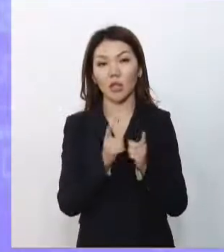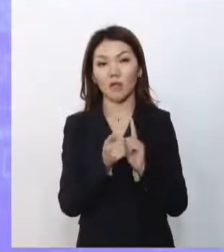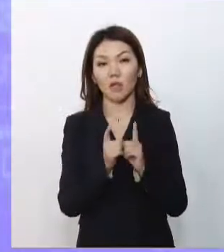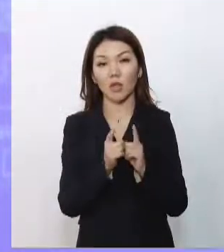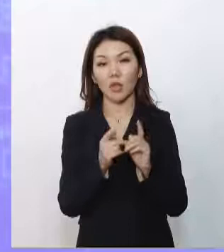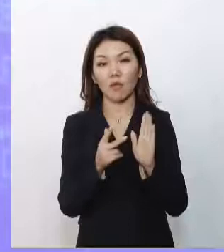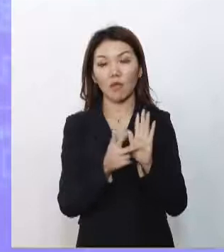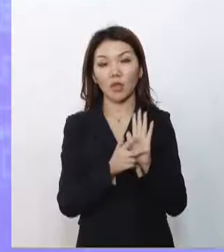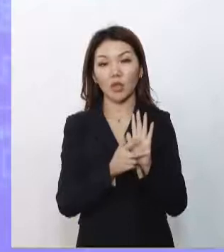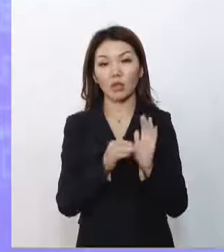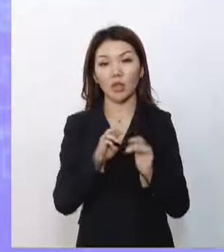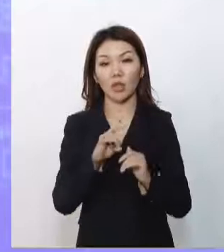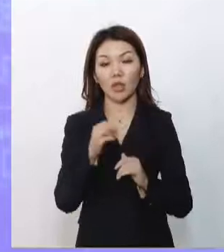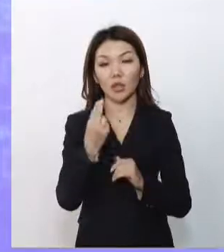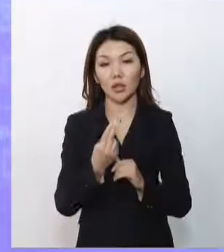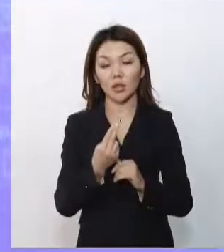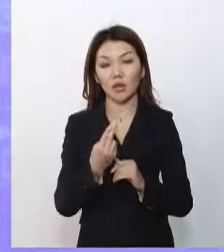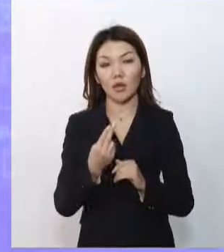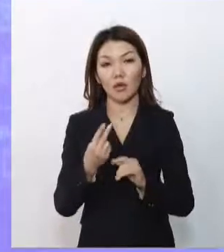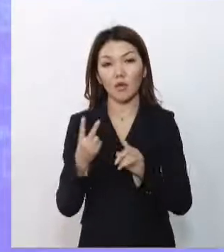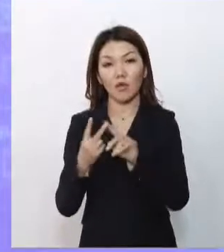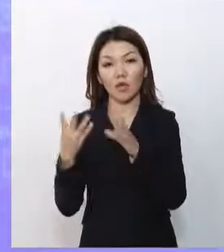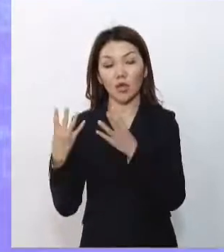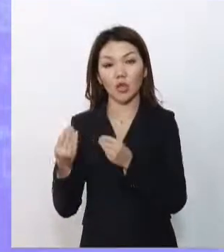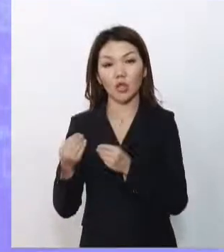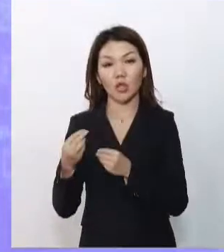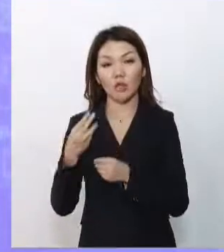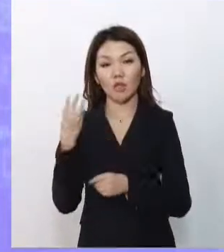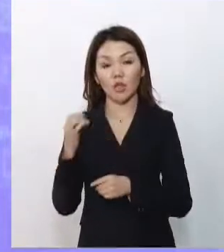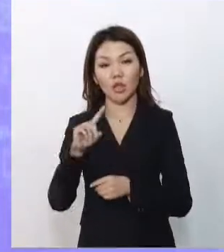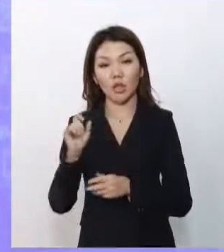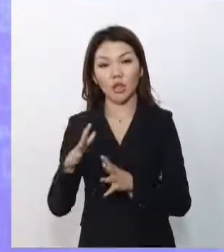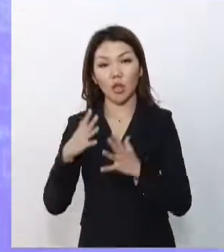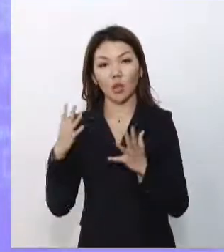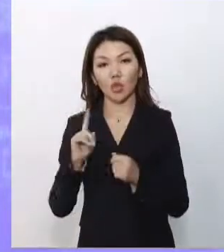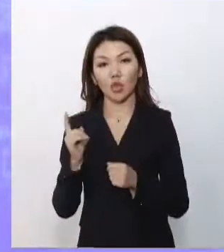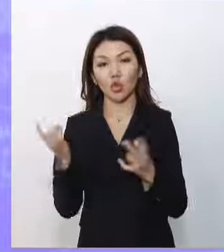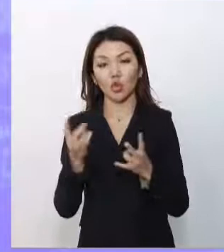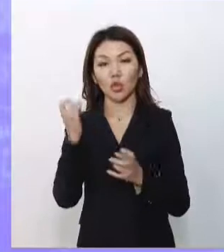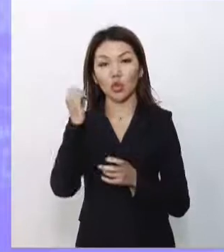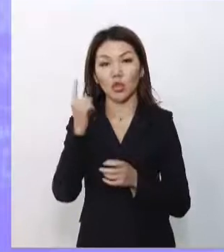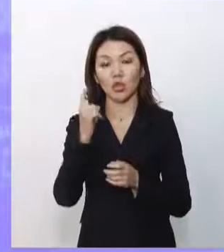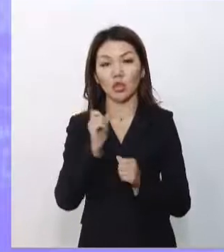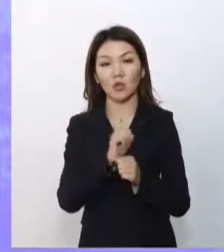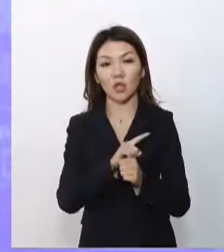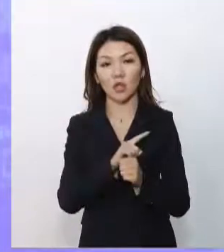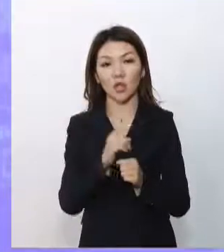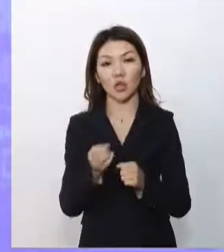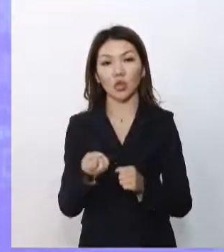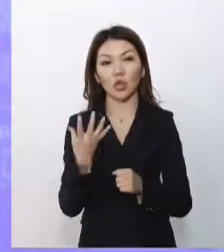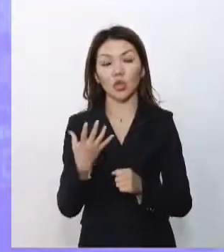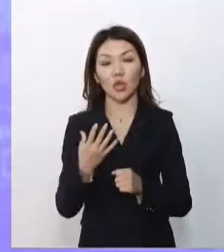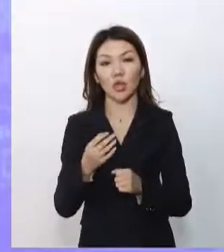страниц. Во второй день в 3 раза больше. Что надо узнать в задаче?